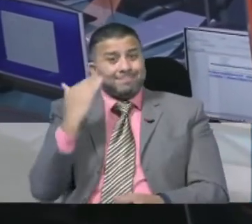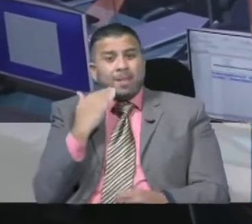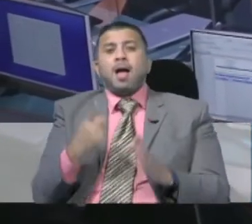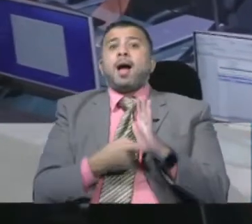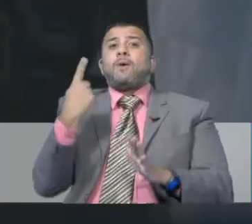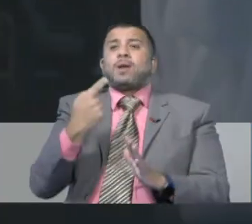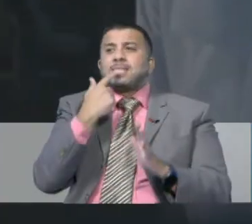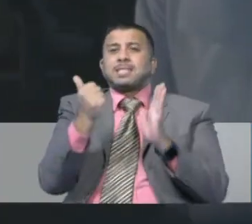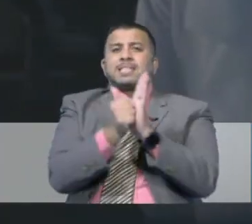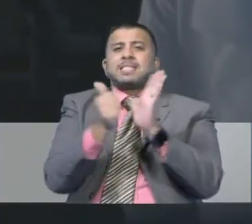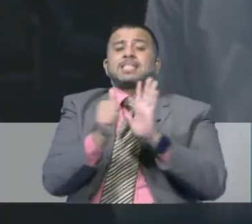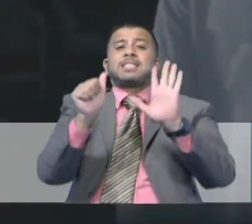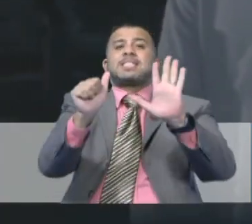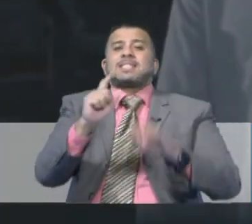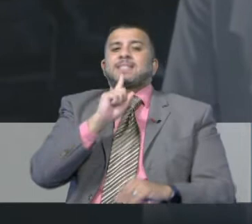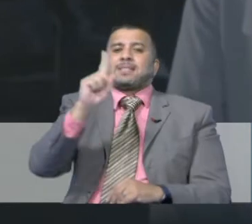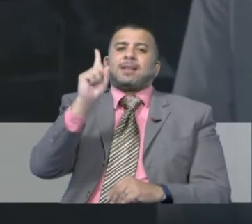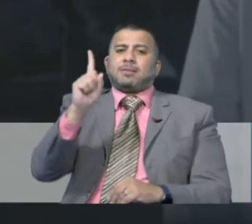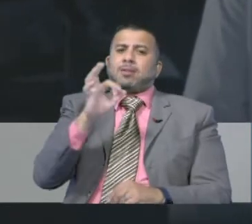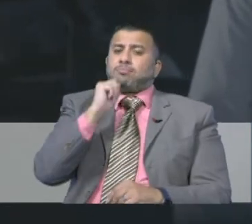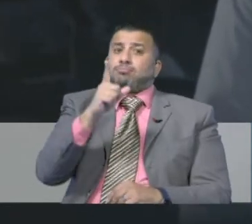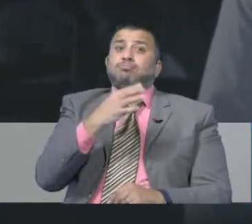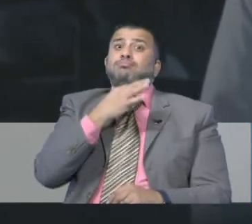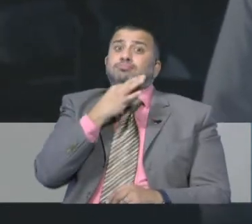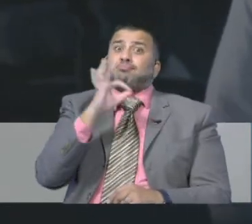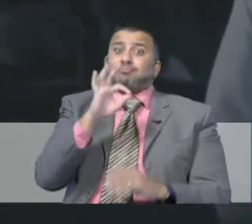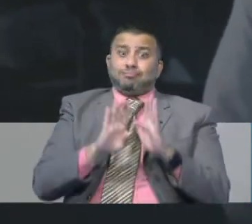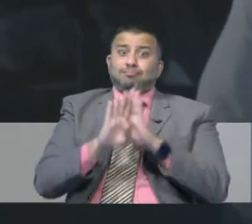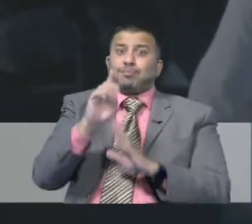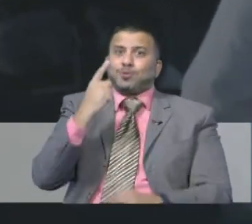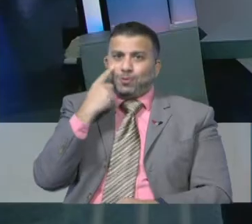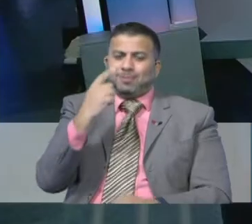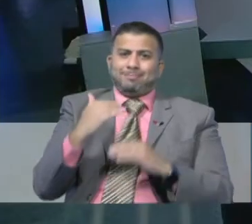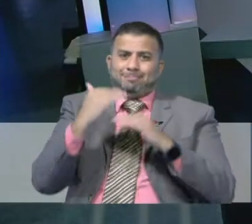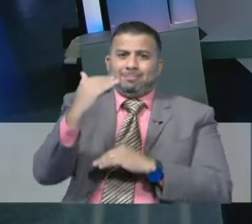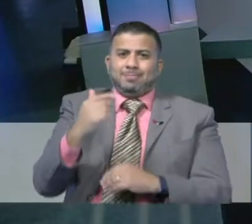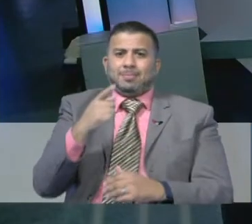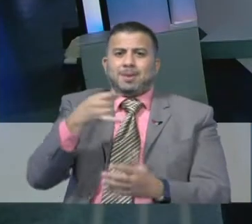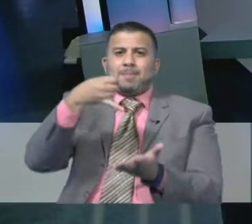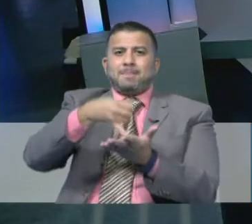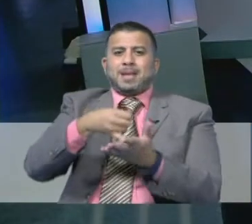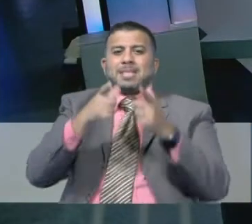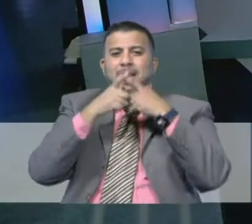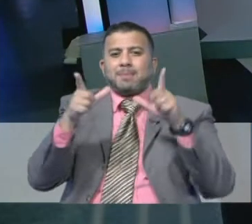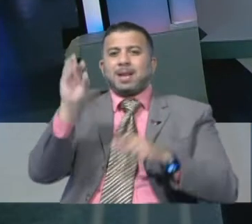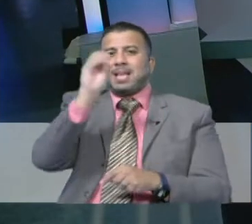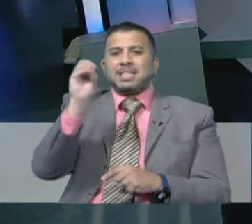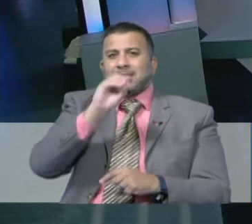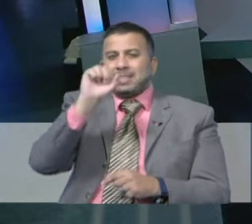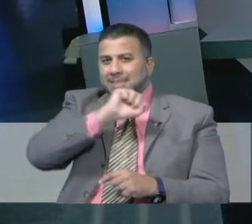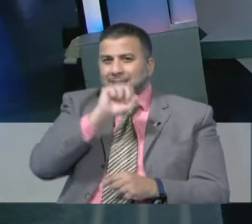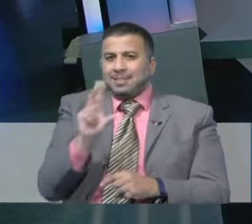مرور 16 عاماً، هي إحدى ثمار هذا التأهيل. من مركز الأخبار بهيئة الشارقة